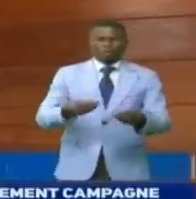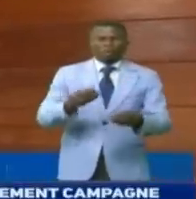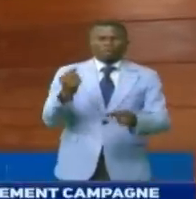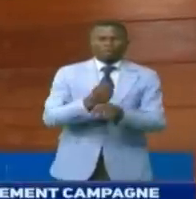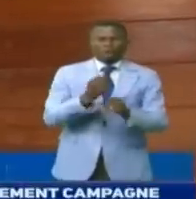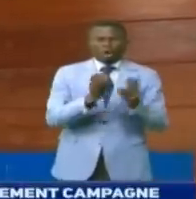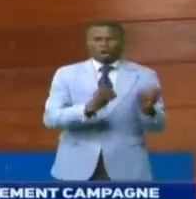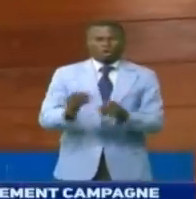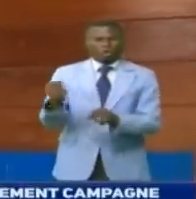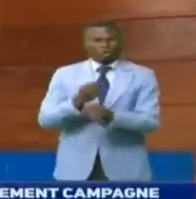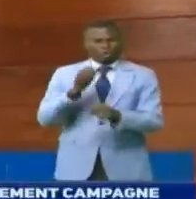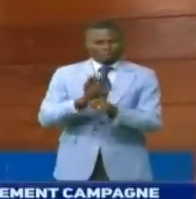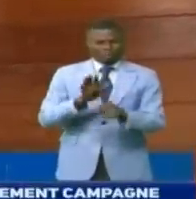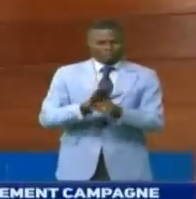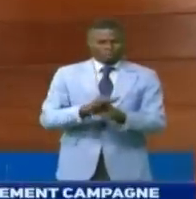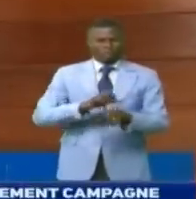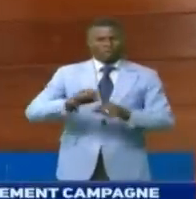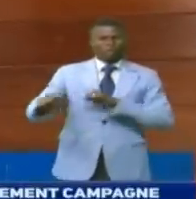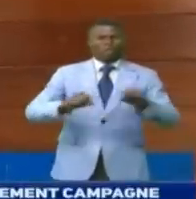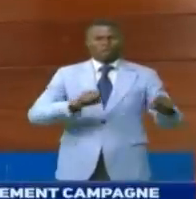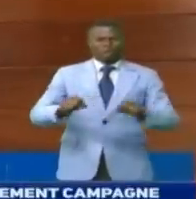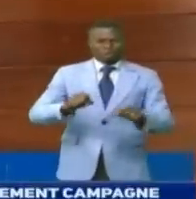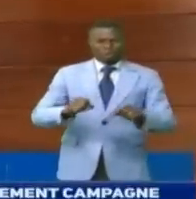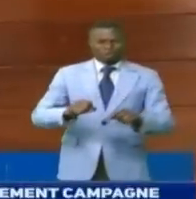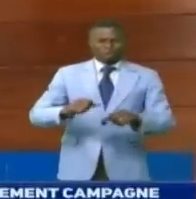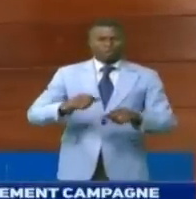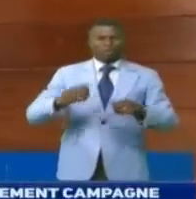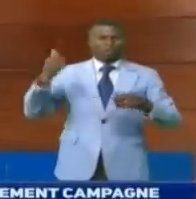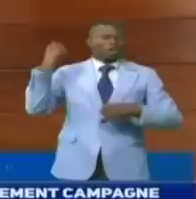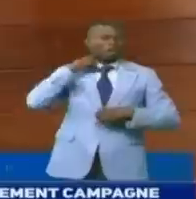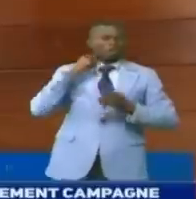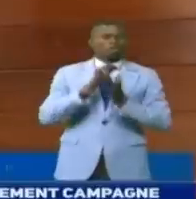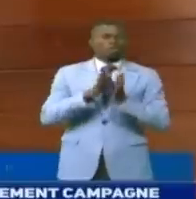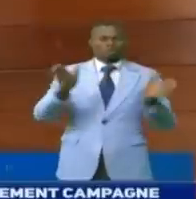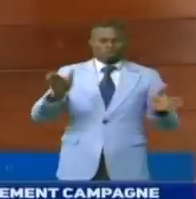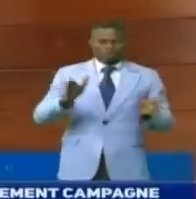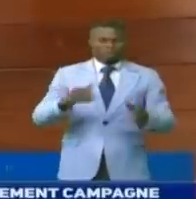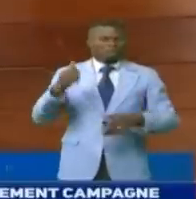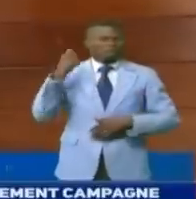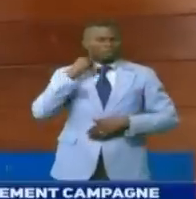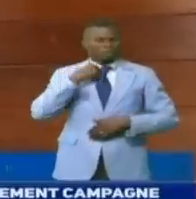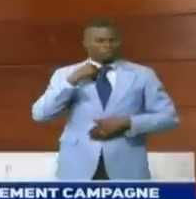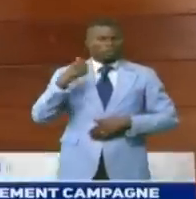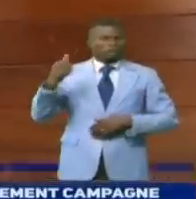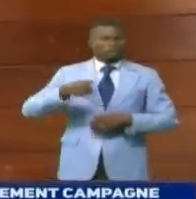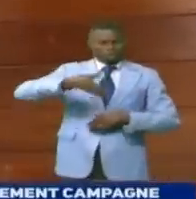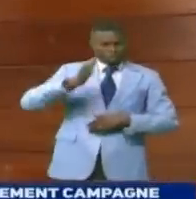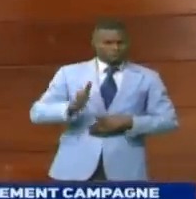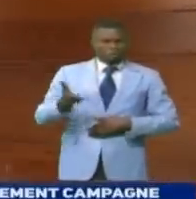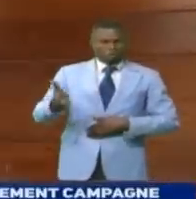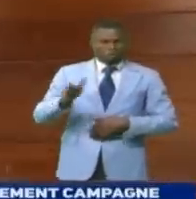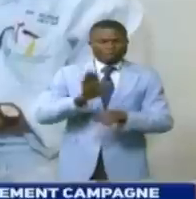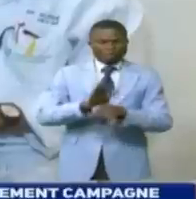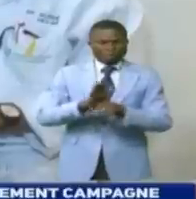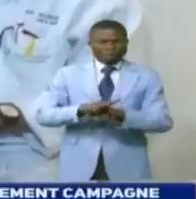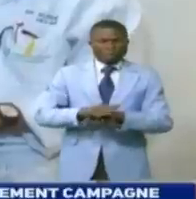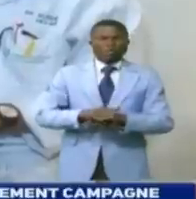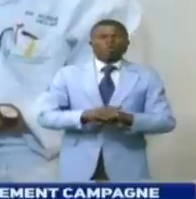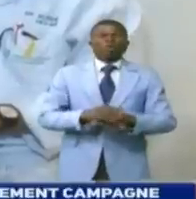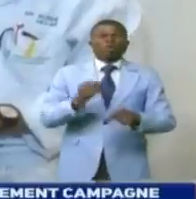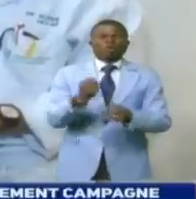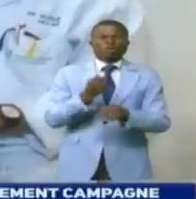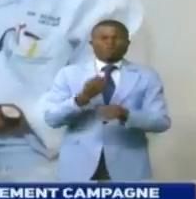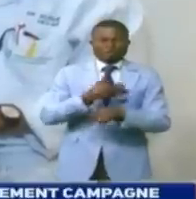dont nous avons une consultation du généraliste et puis une consultation du spécialiste. Et il y a plusieurs services. Nous